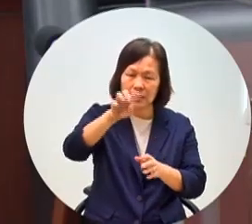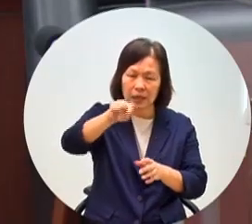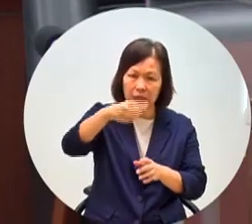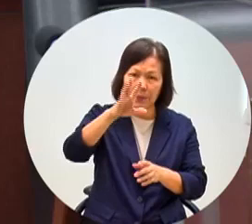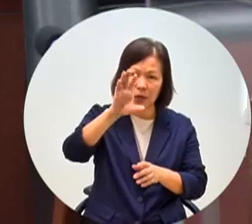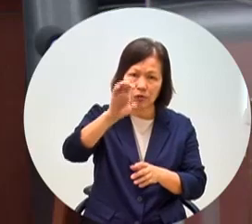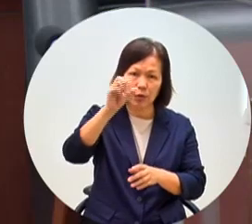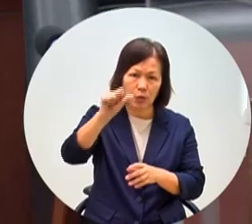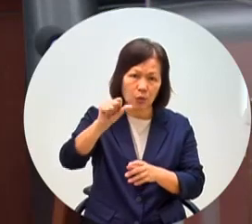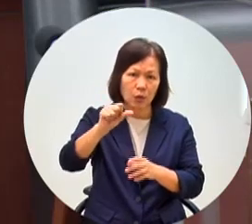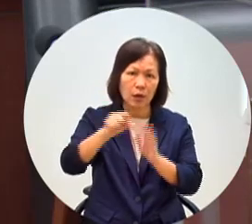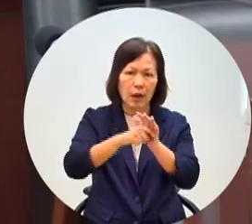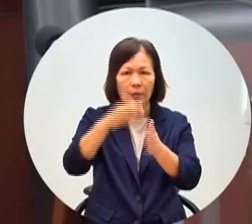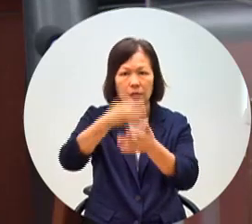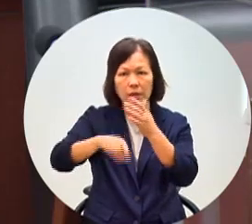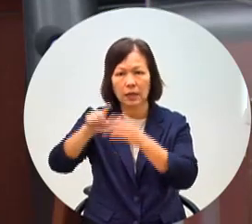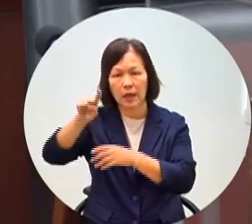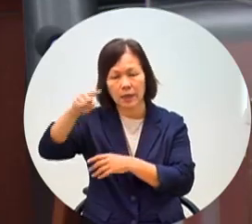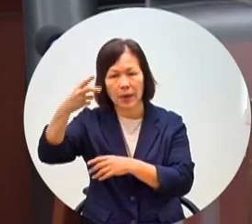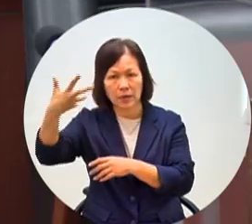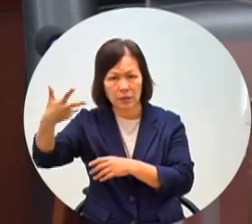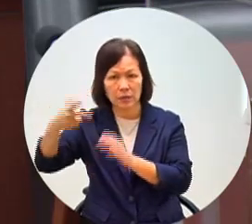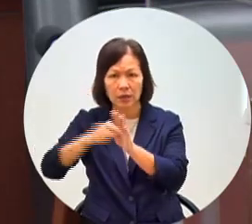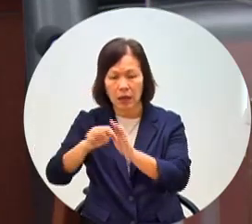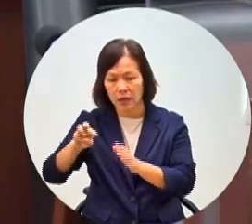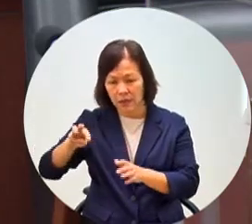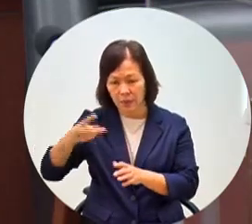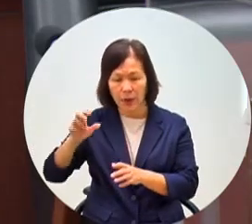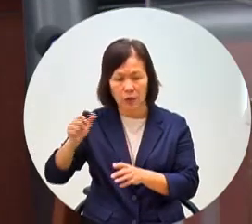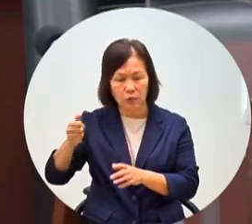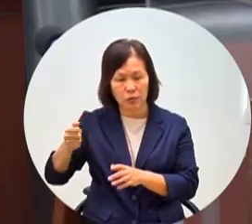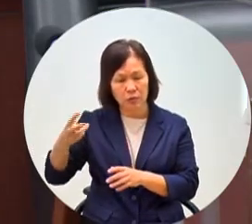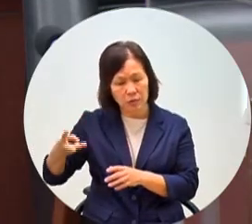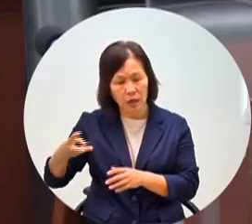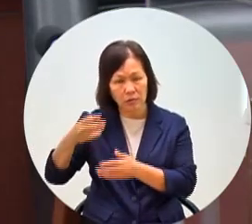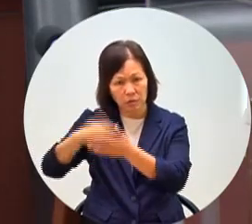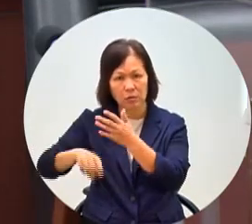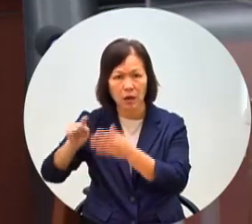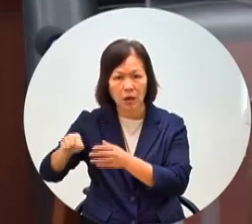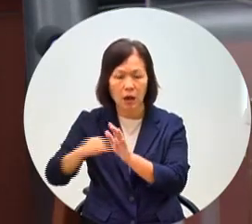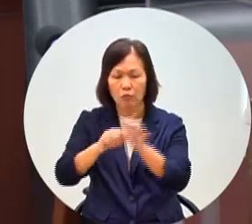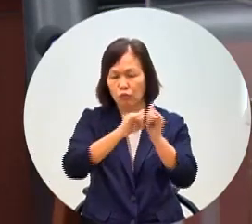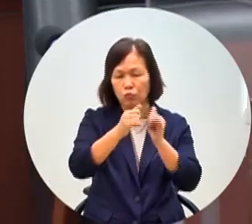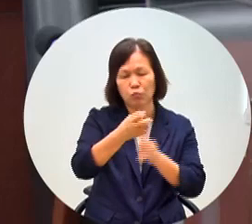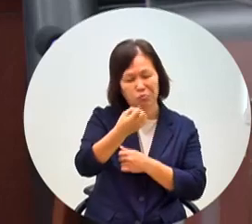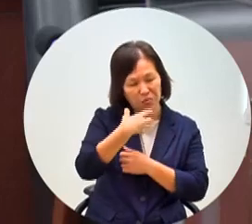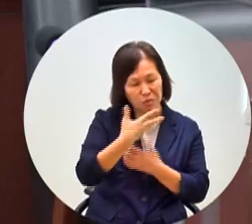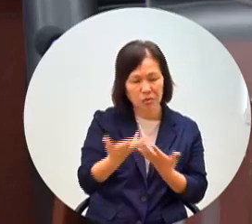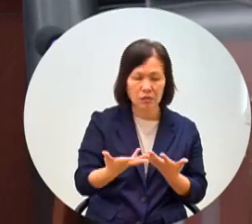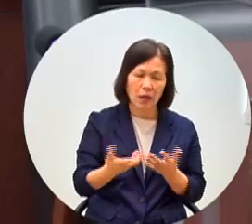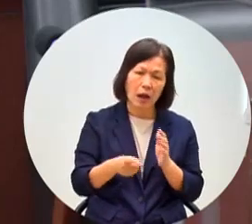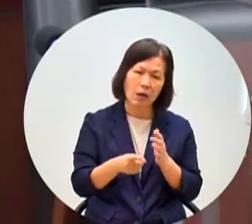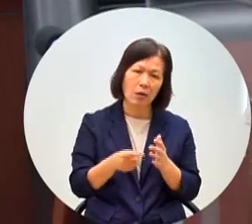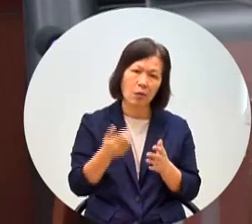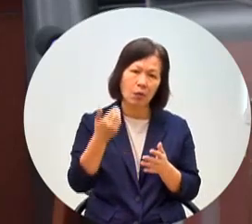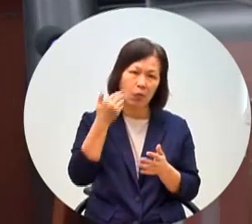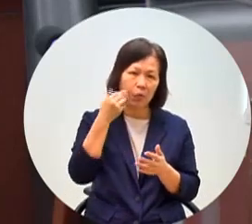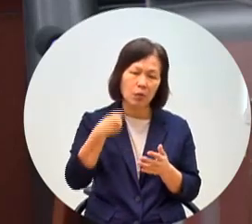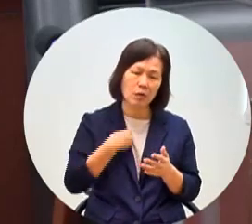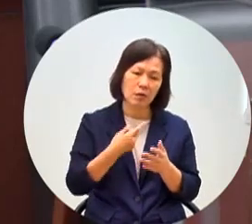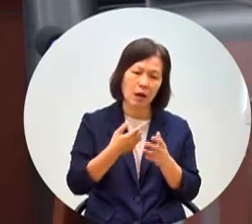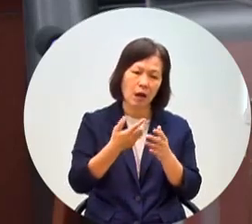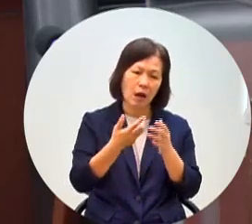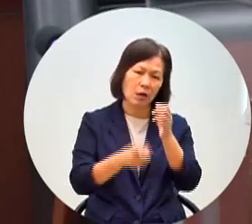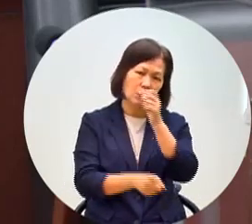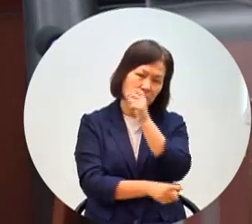少？一个剩107，一个剩353。民众就一直在说啊，我最后想